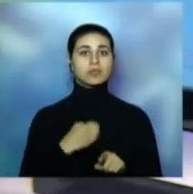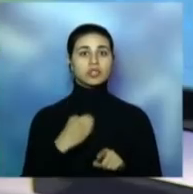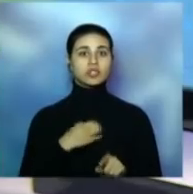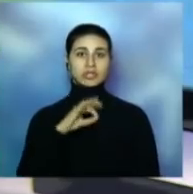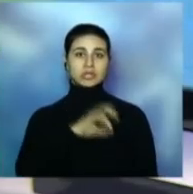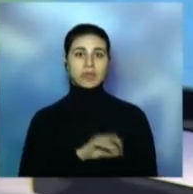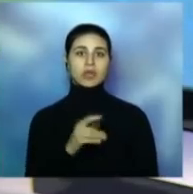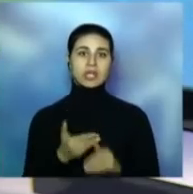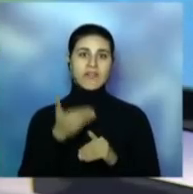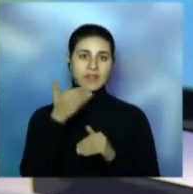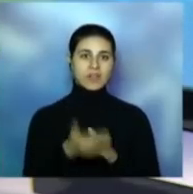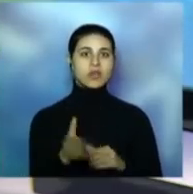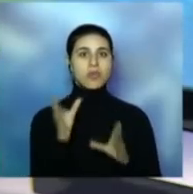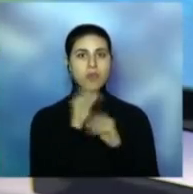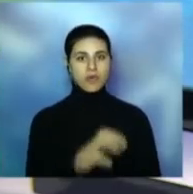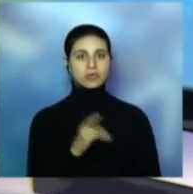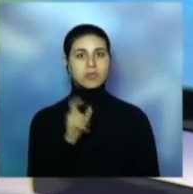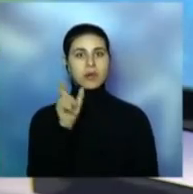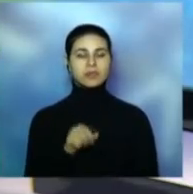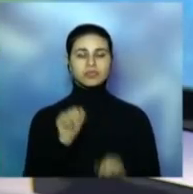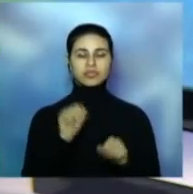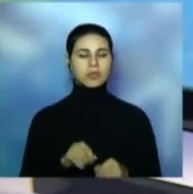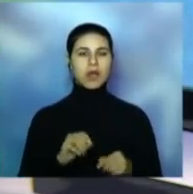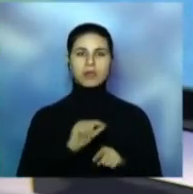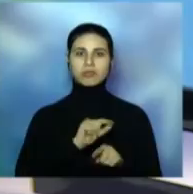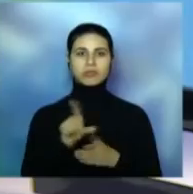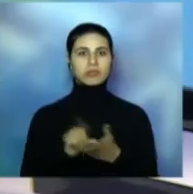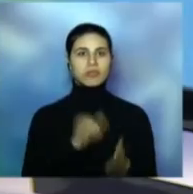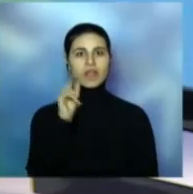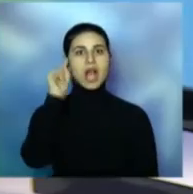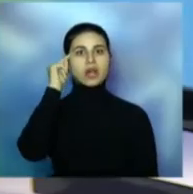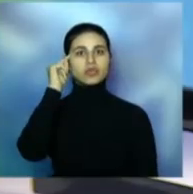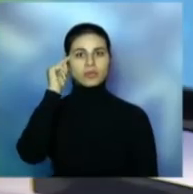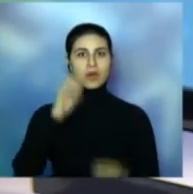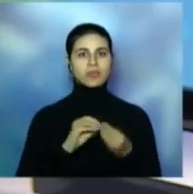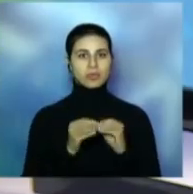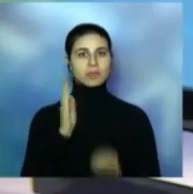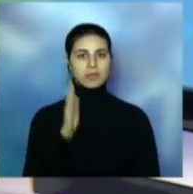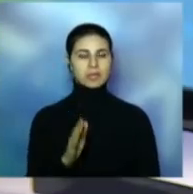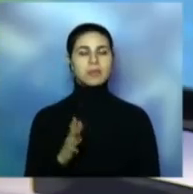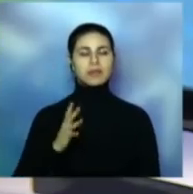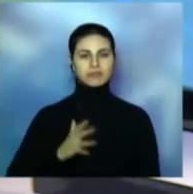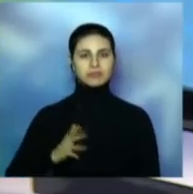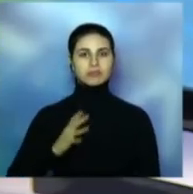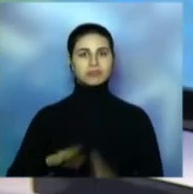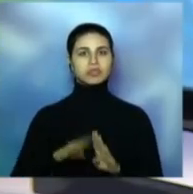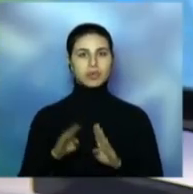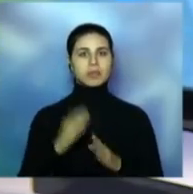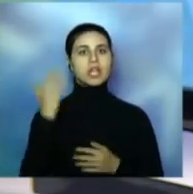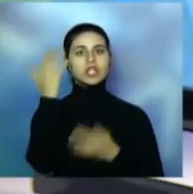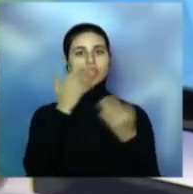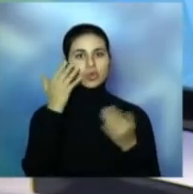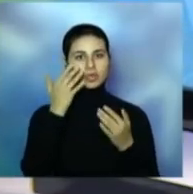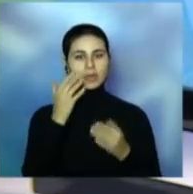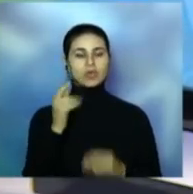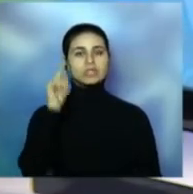რაიმე არ დავაგვიანო და მოვასწრო, ბავშვი შეფერხებას გააკეთებს უკვე აზროვნებაშიც კი. ვაცადოთ, იოცნებოს, იფიქროს,